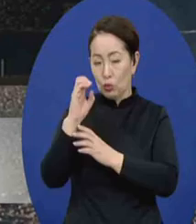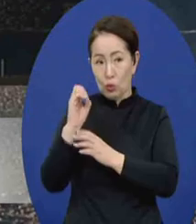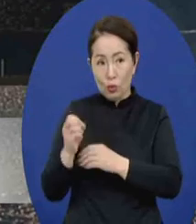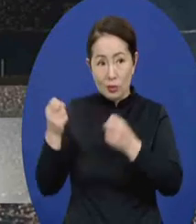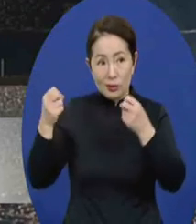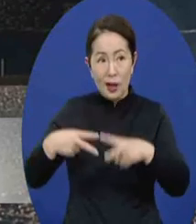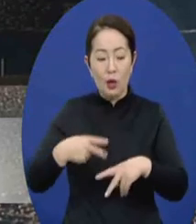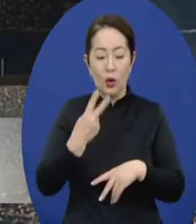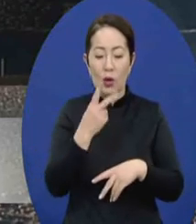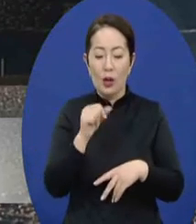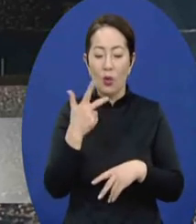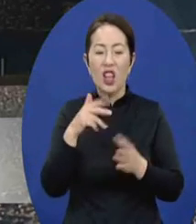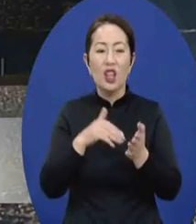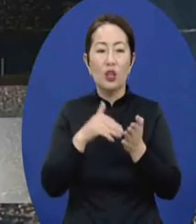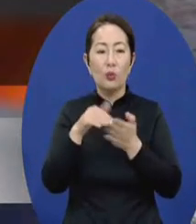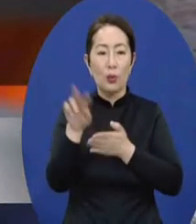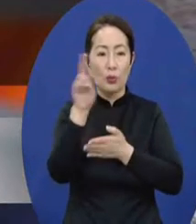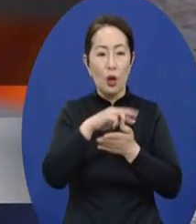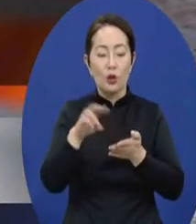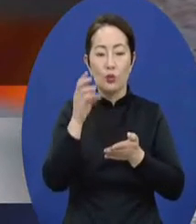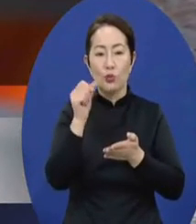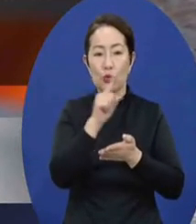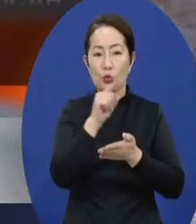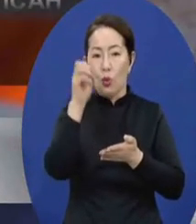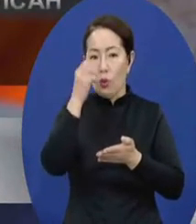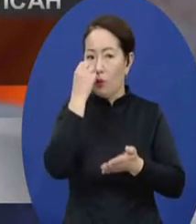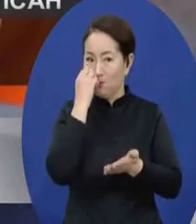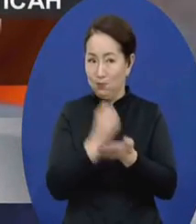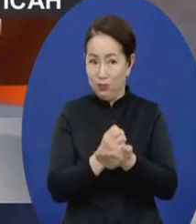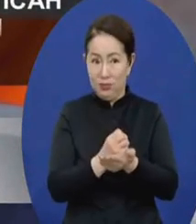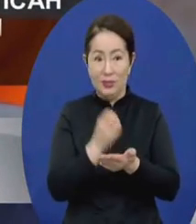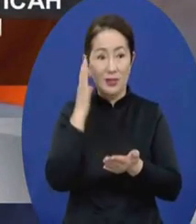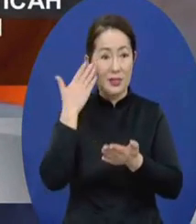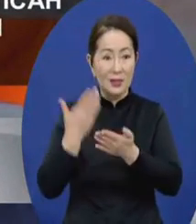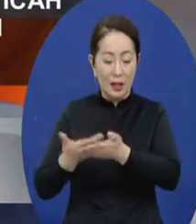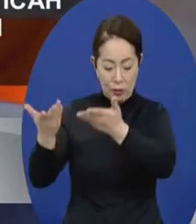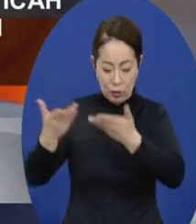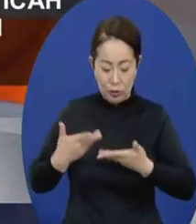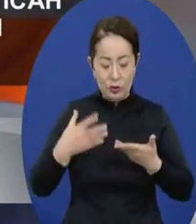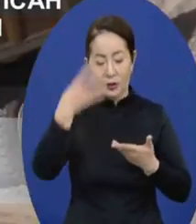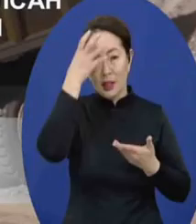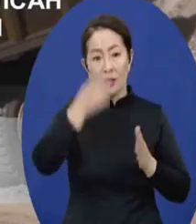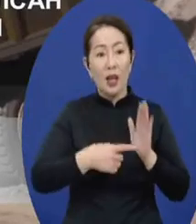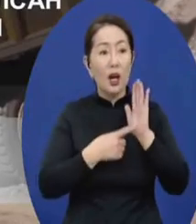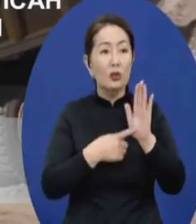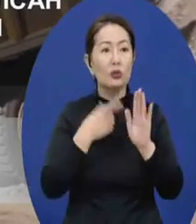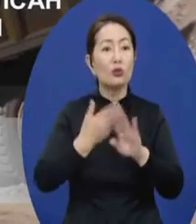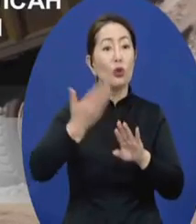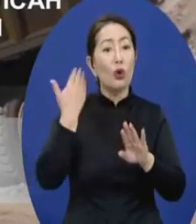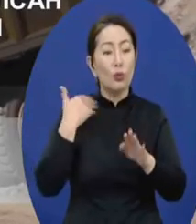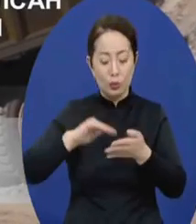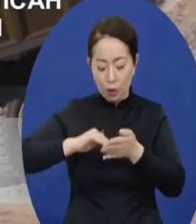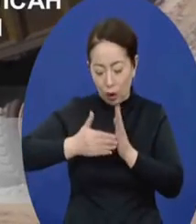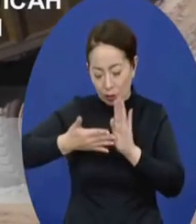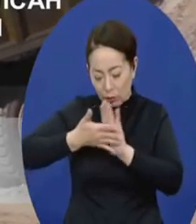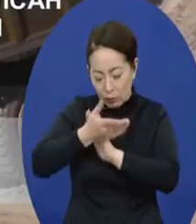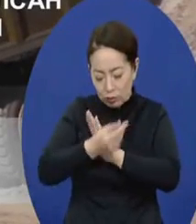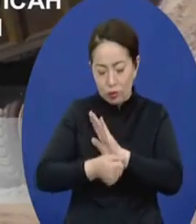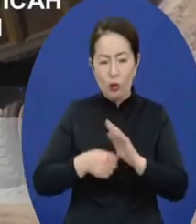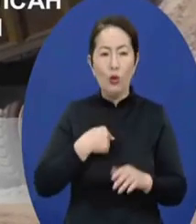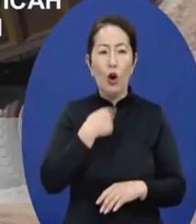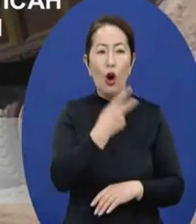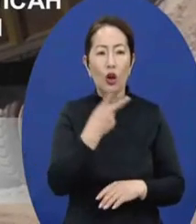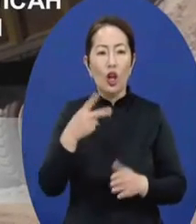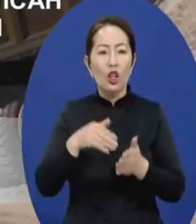2.3 тэрбум долларын өрийг 100% тэглэх саналыг засгийн газарт гаргасан байна. Ингэснээр өмнө тооцоолж байсан нийт 22